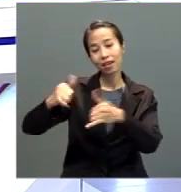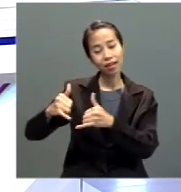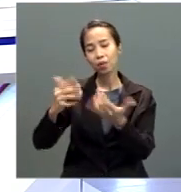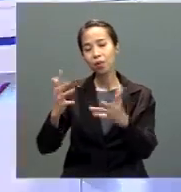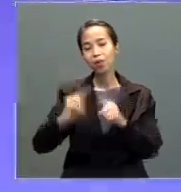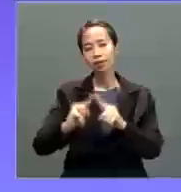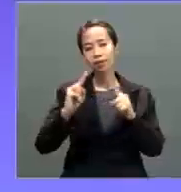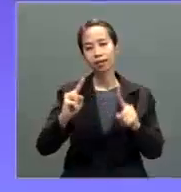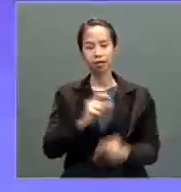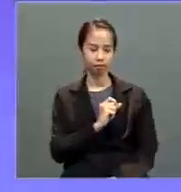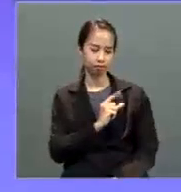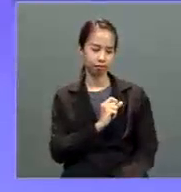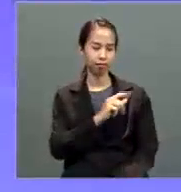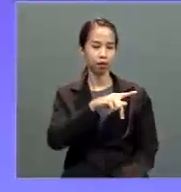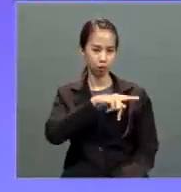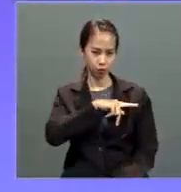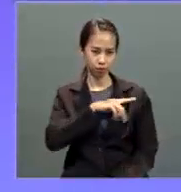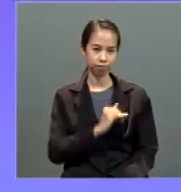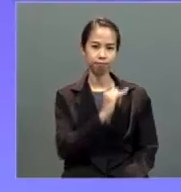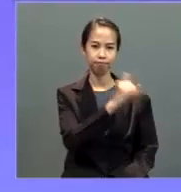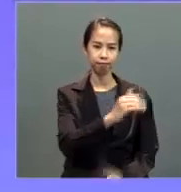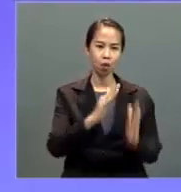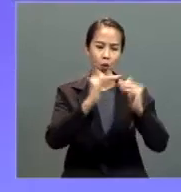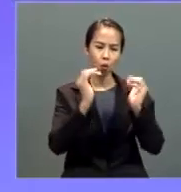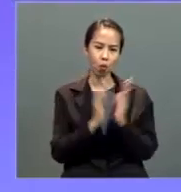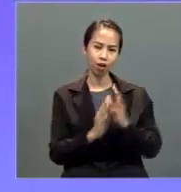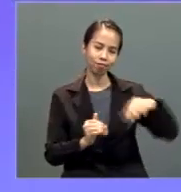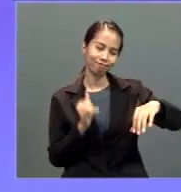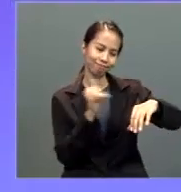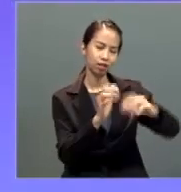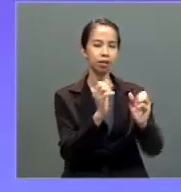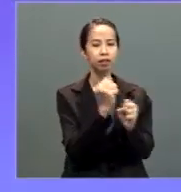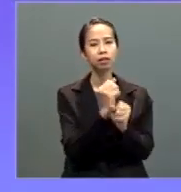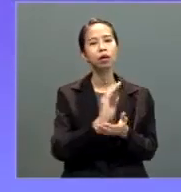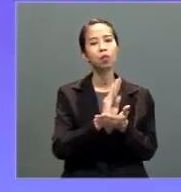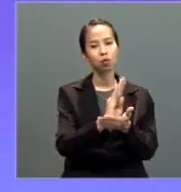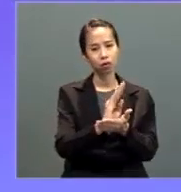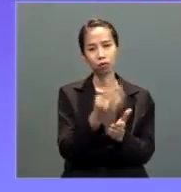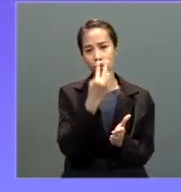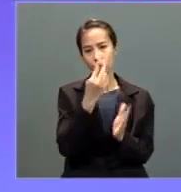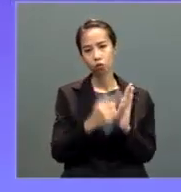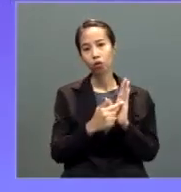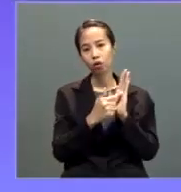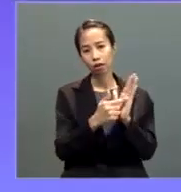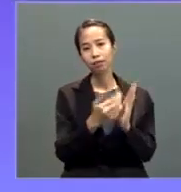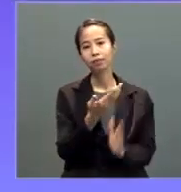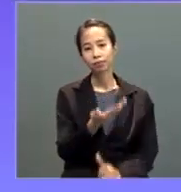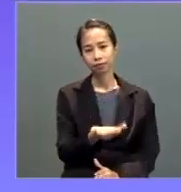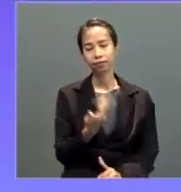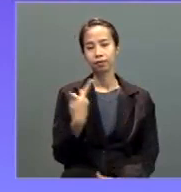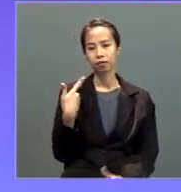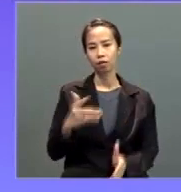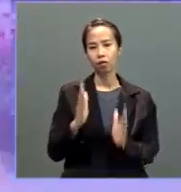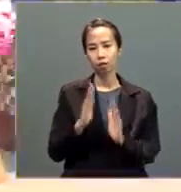ต่ชาวพุทธเนี่ยก็ยังคงหลั่งไหลไปทำบุญตามวัดต่างๆไปเริ่มดูกันที่วัดพระราม9กาญจนาภิเษกครับมีพุทธศาสนิกชนม